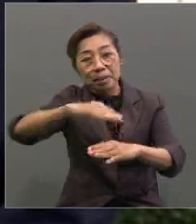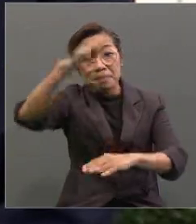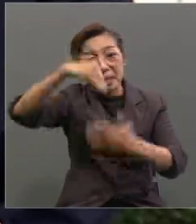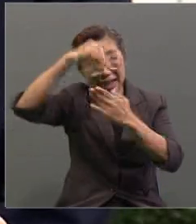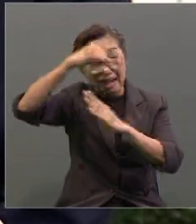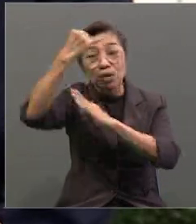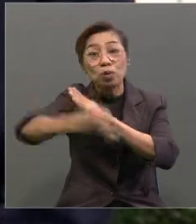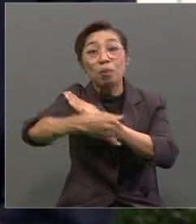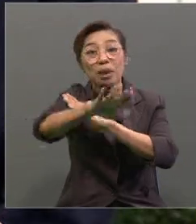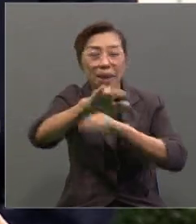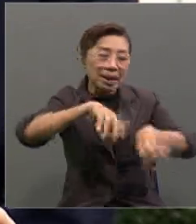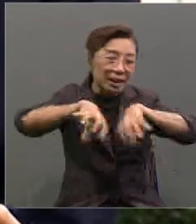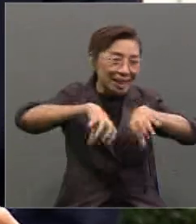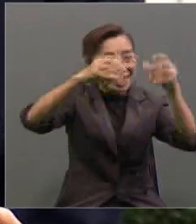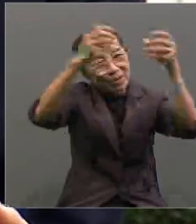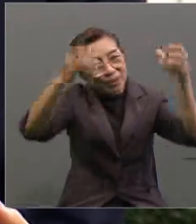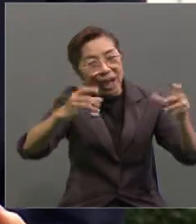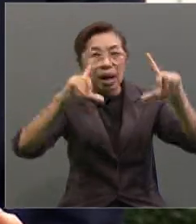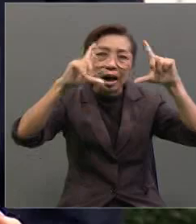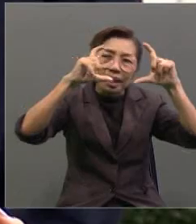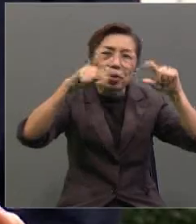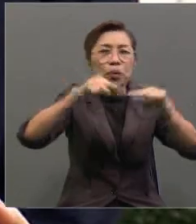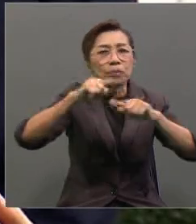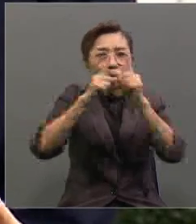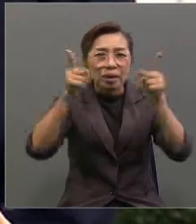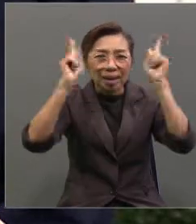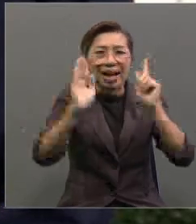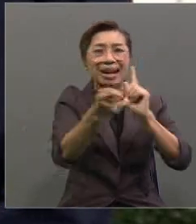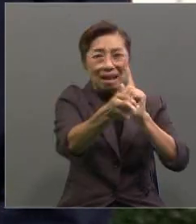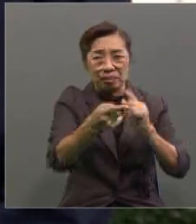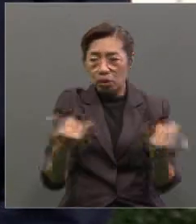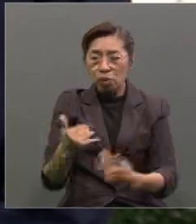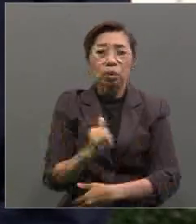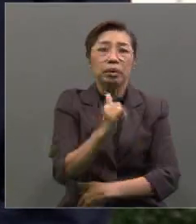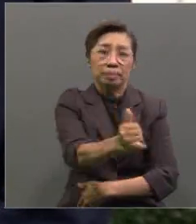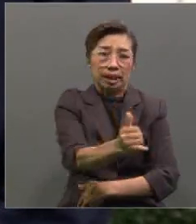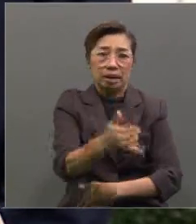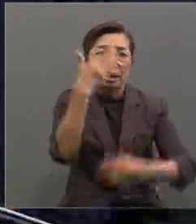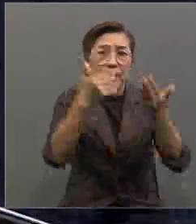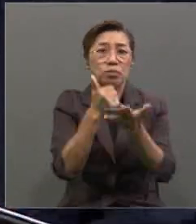แต่งกายชุดธรรมดาด้วยนะคะไม่ได้ใส่เครื่องแบบสถาบันแต่อย่างใดค่ะ